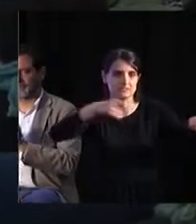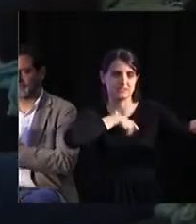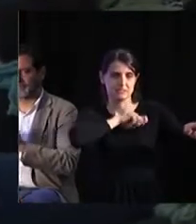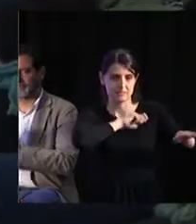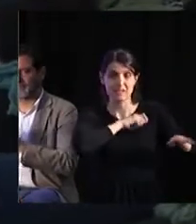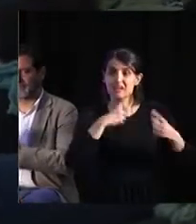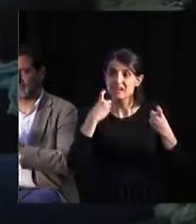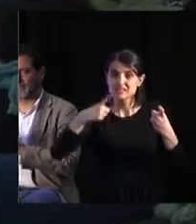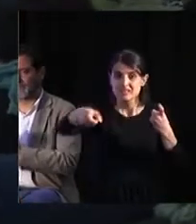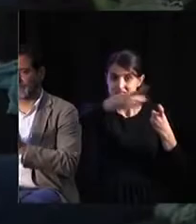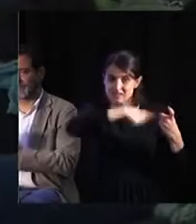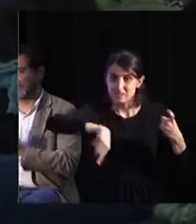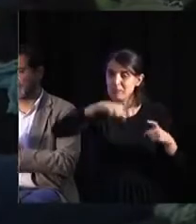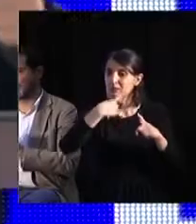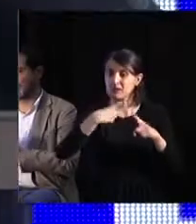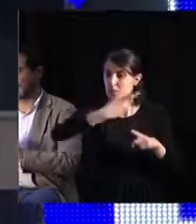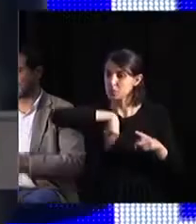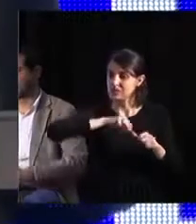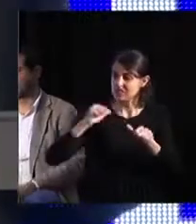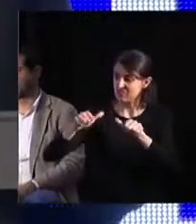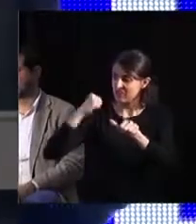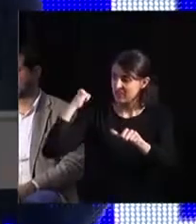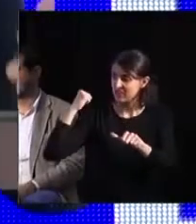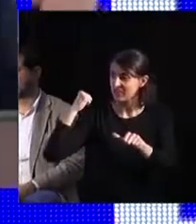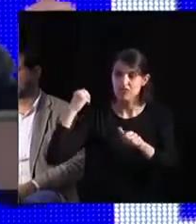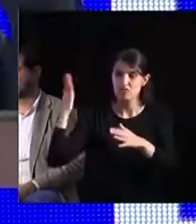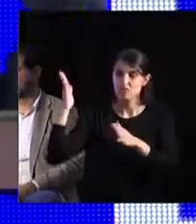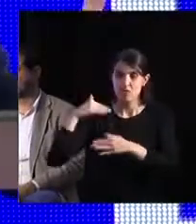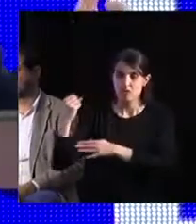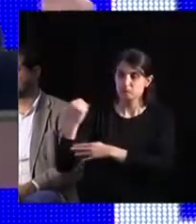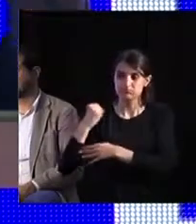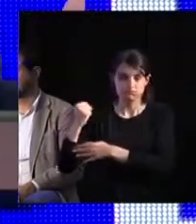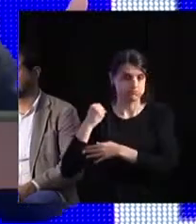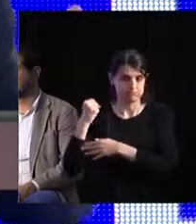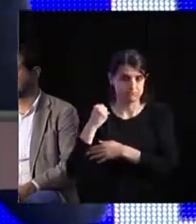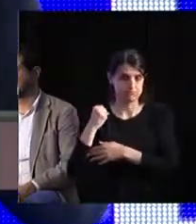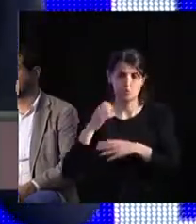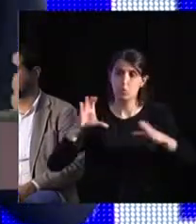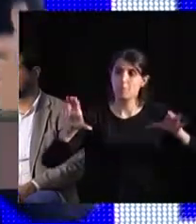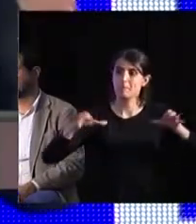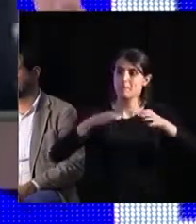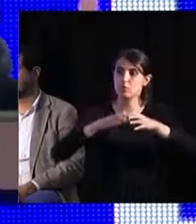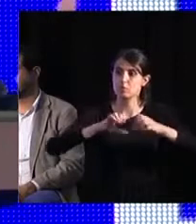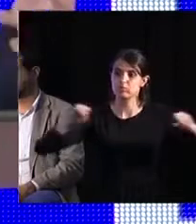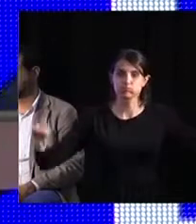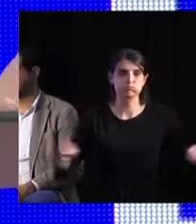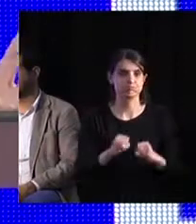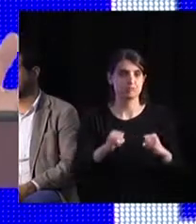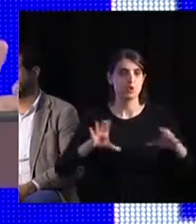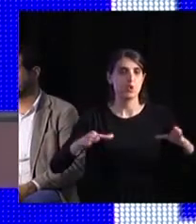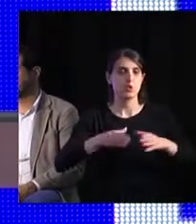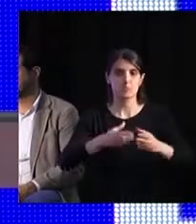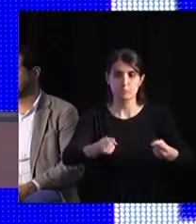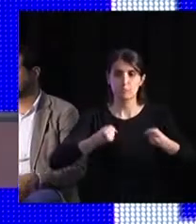perquè nosaltres no tenim darrere ni grans altaveus mediàtics ni grans grups de poder